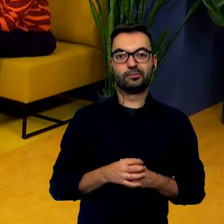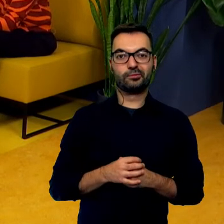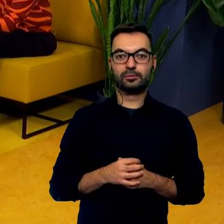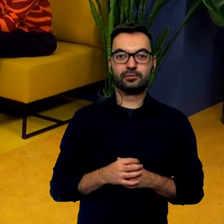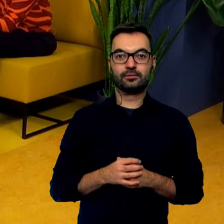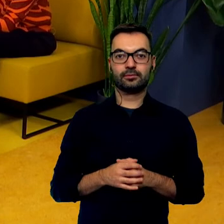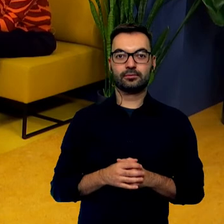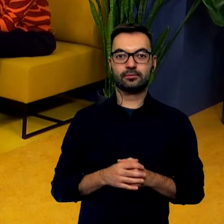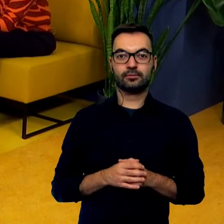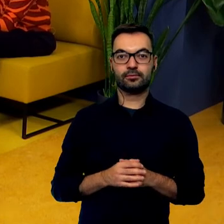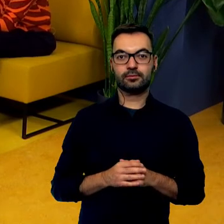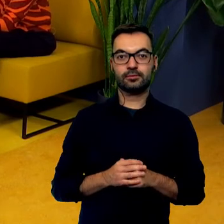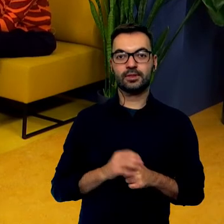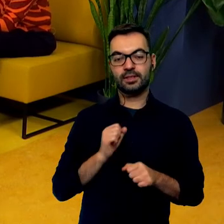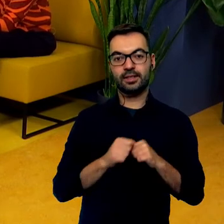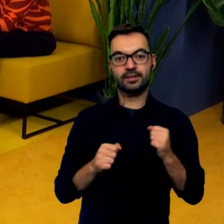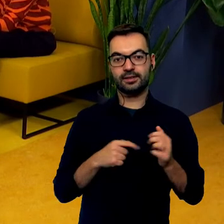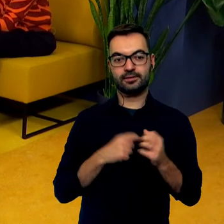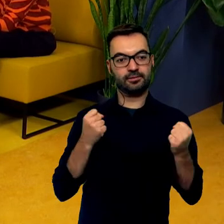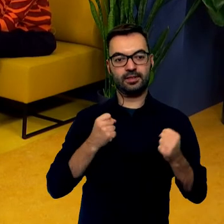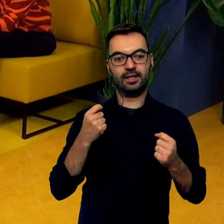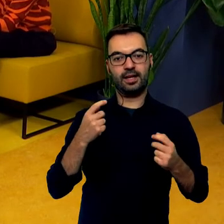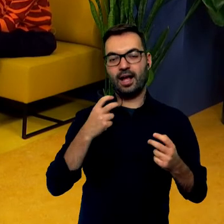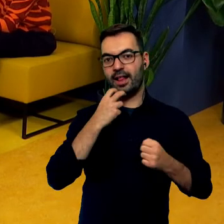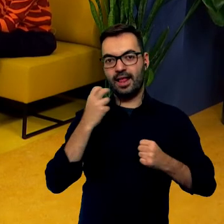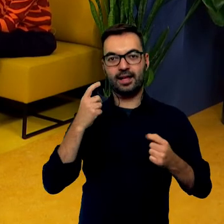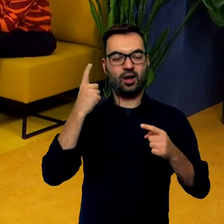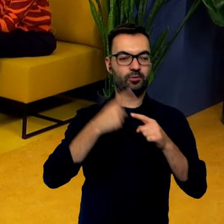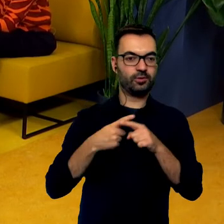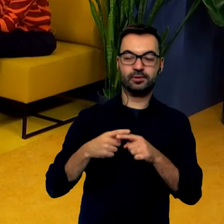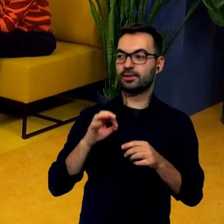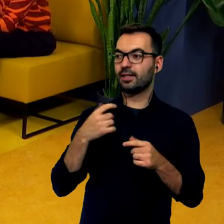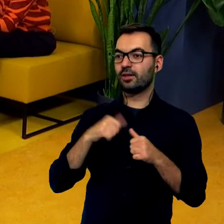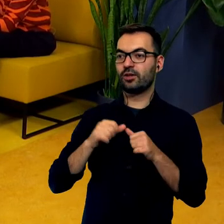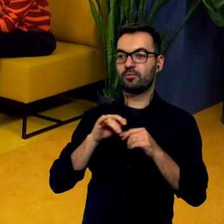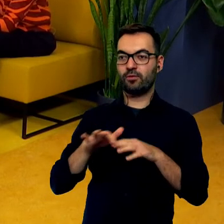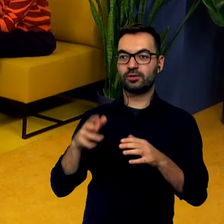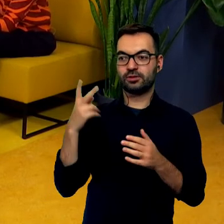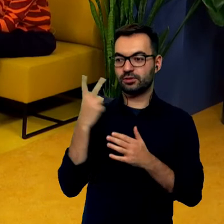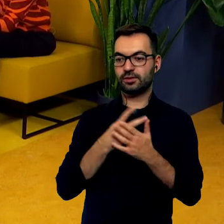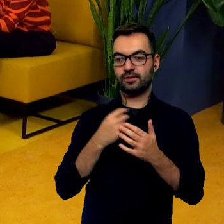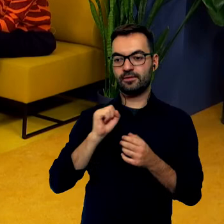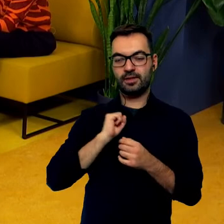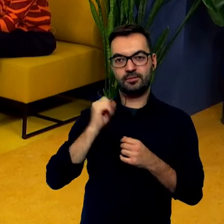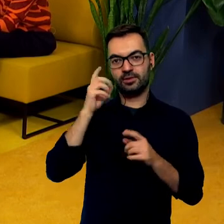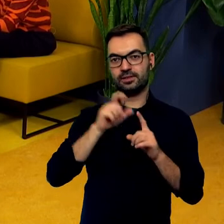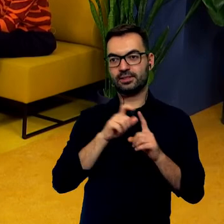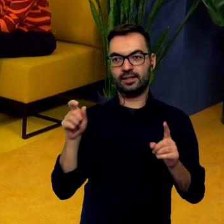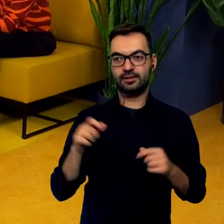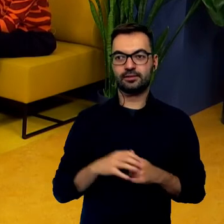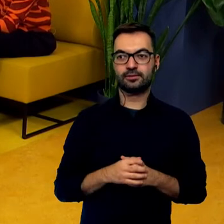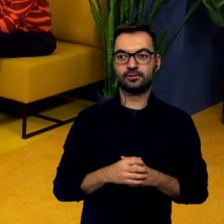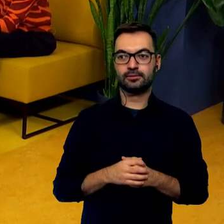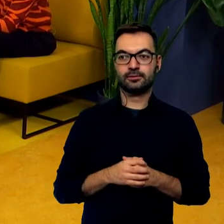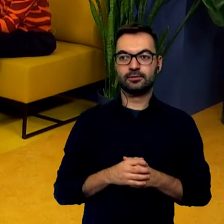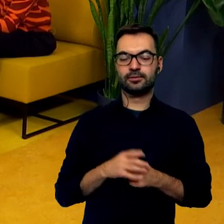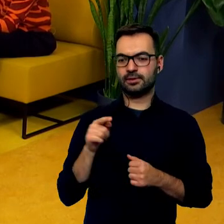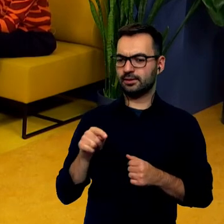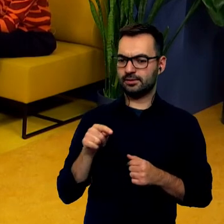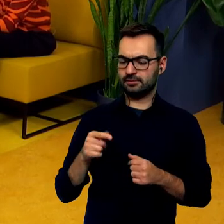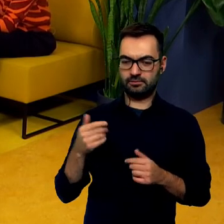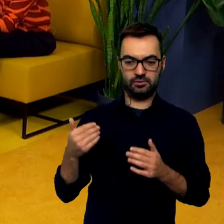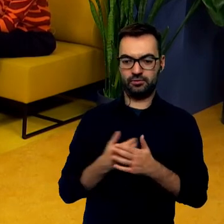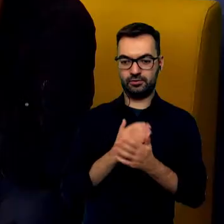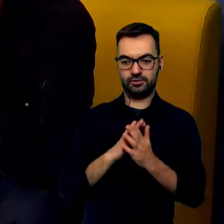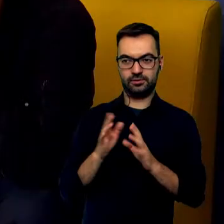niesamowita dawka energii i optymizmu w tej opowieści. Teraz w Tygodniku Powszechnym przeczytałem takie bardzo mądre zdanie, albo w tym, albo